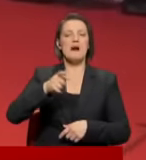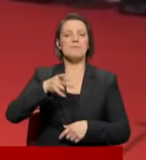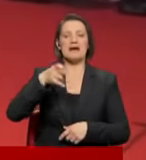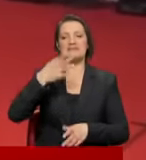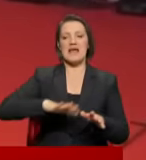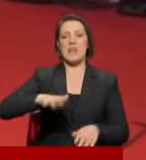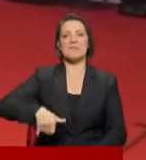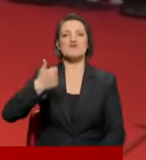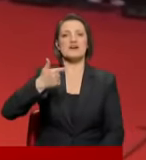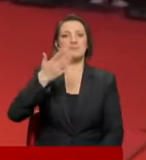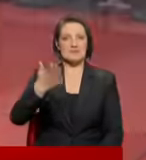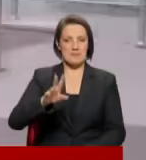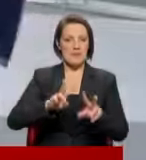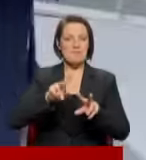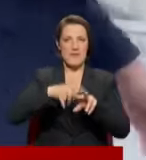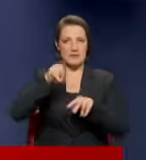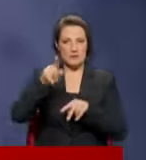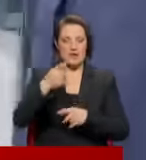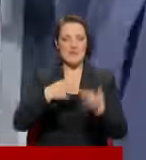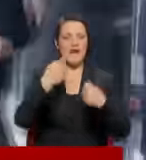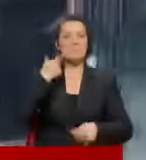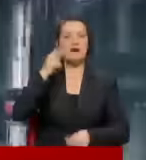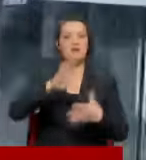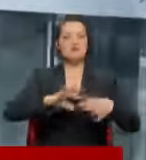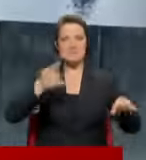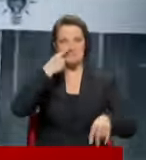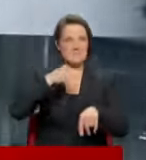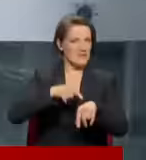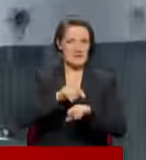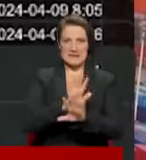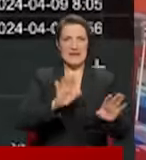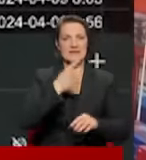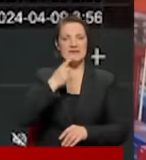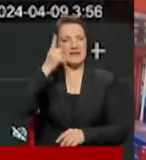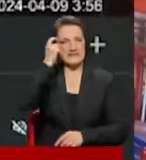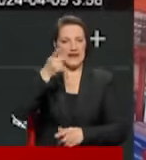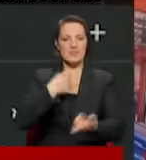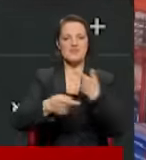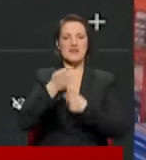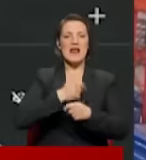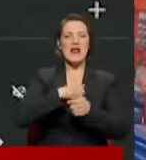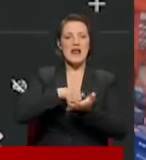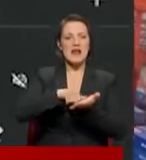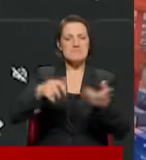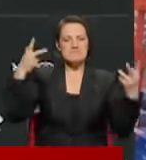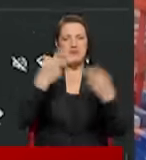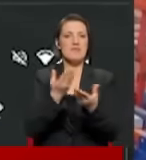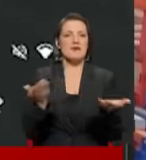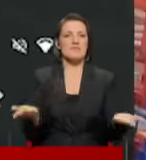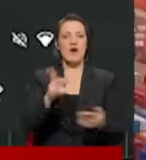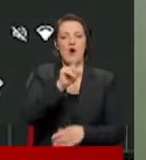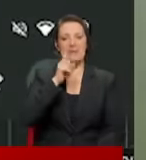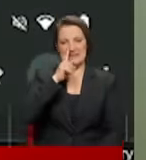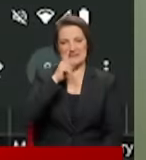Genel Başkan Yardımcısı Mehmet Altınöz, Ticaret Bakanı'nın sözleri inandırıcı değil dedi. İsrail'le ticaret de tamamen kesilmedi.